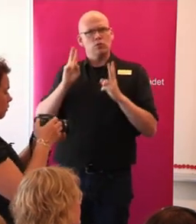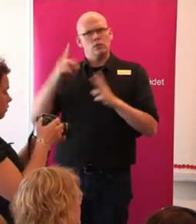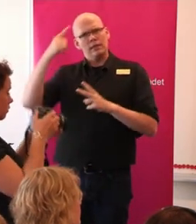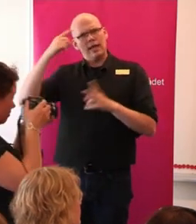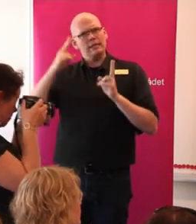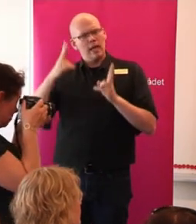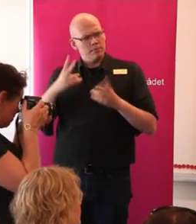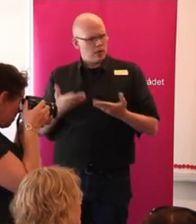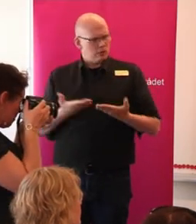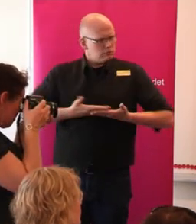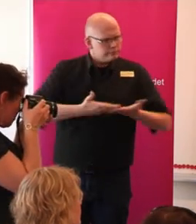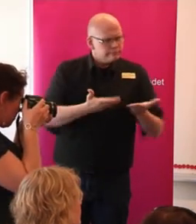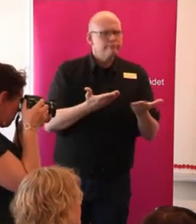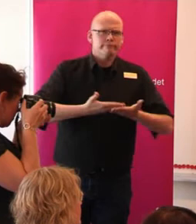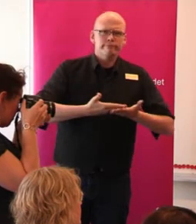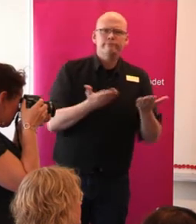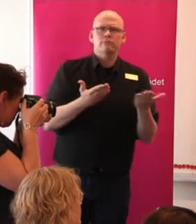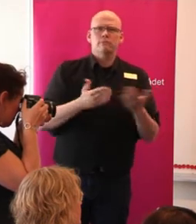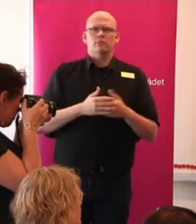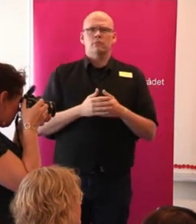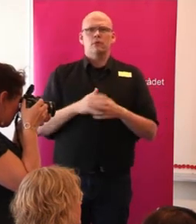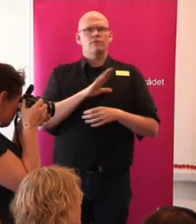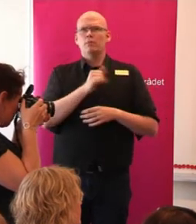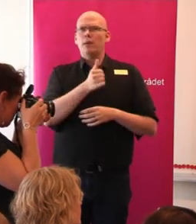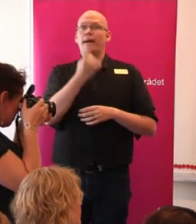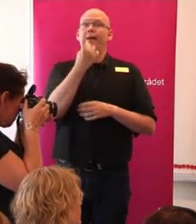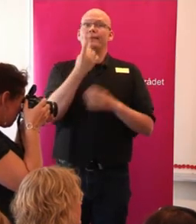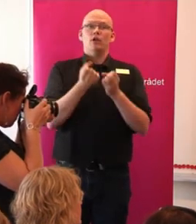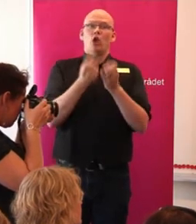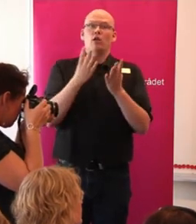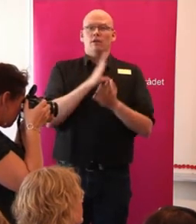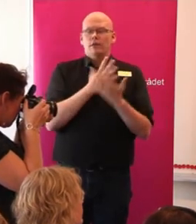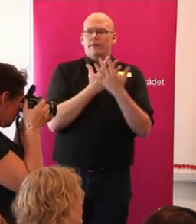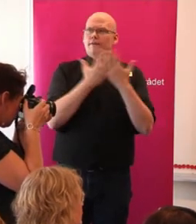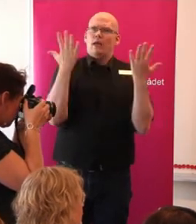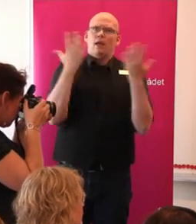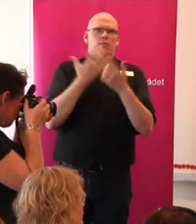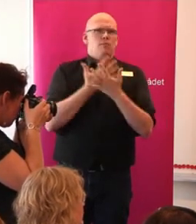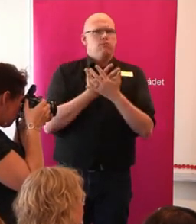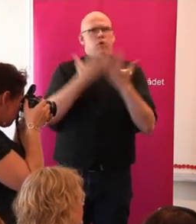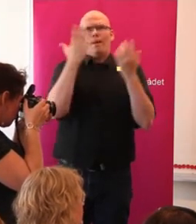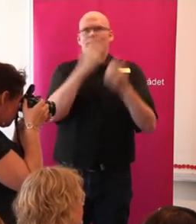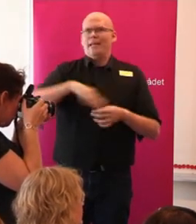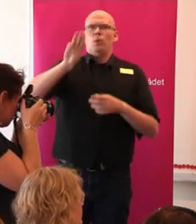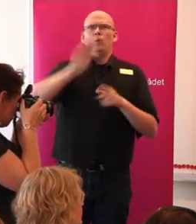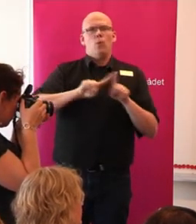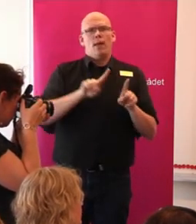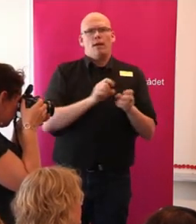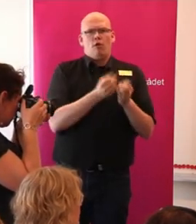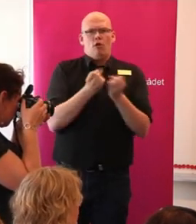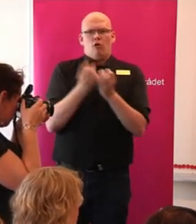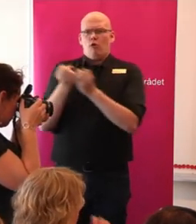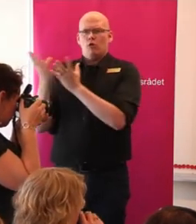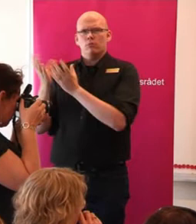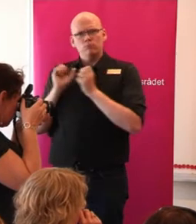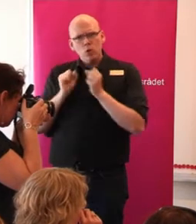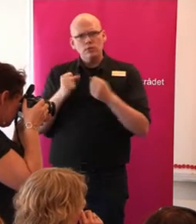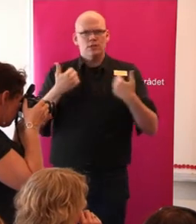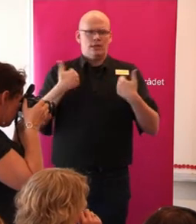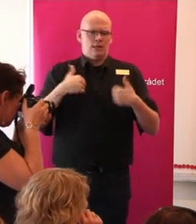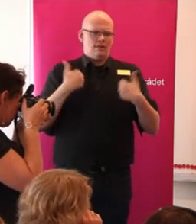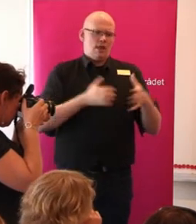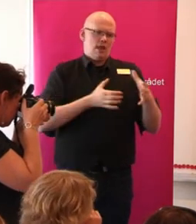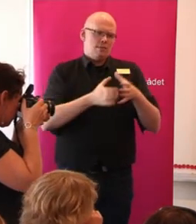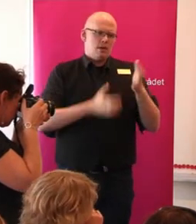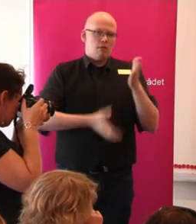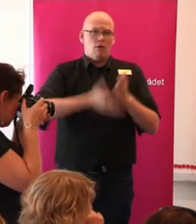inställningen. Att det finns inte en lösning, det finns miljoner olika lösningar som måste individanpassas beroende på hur ens